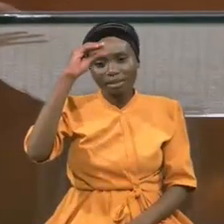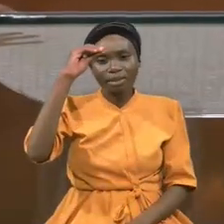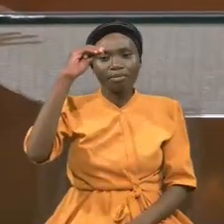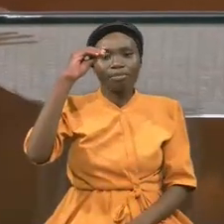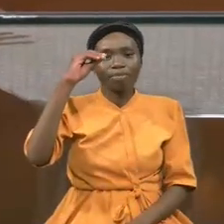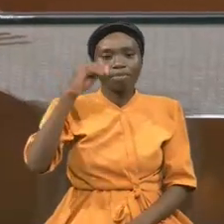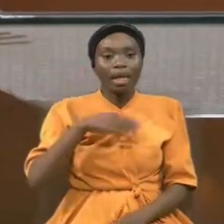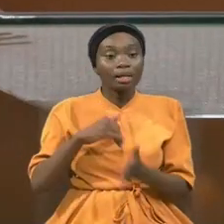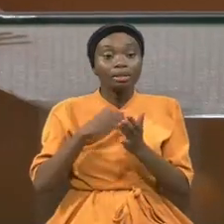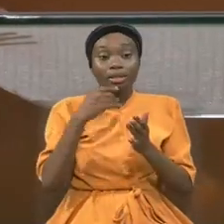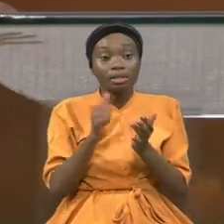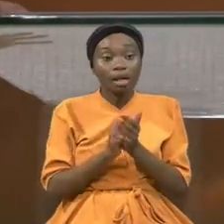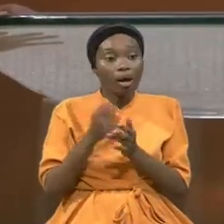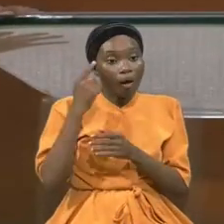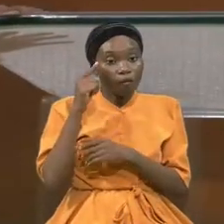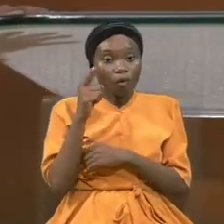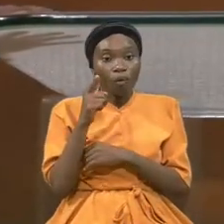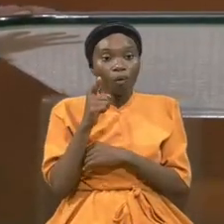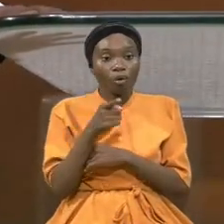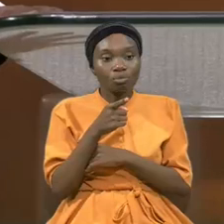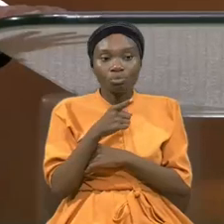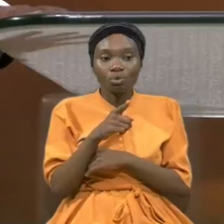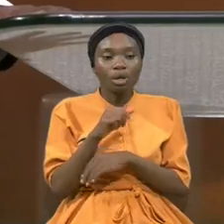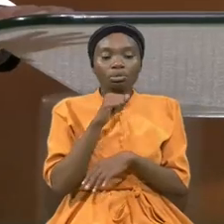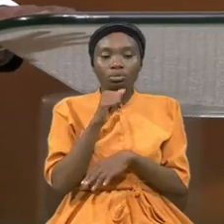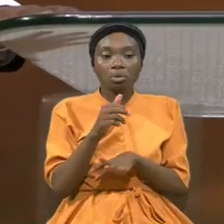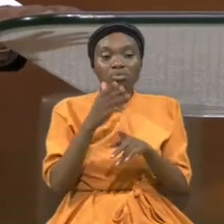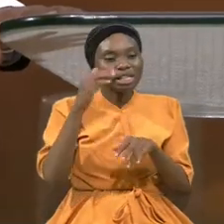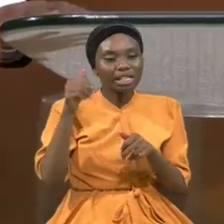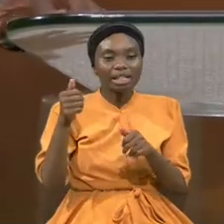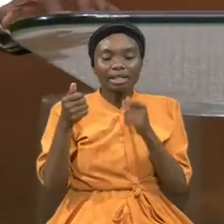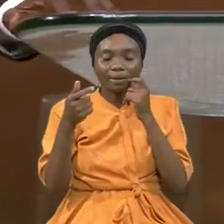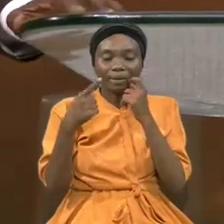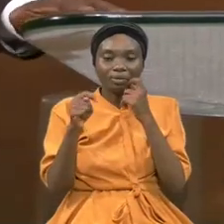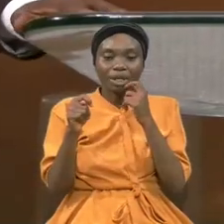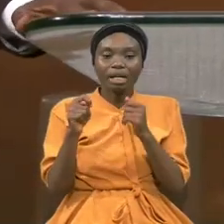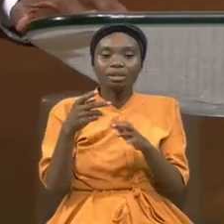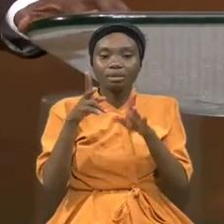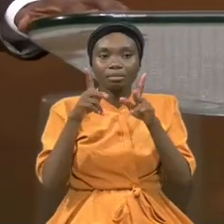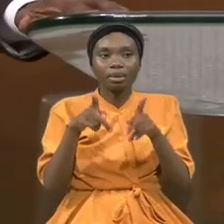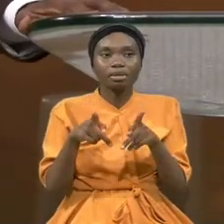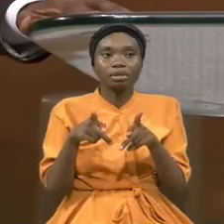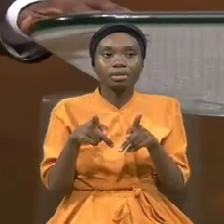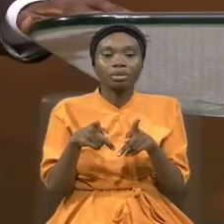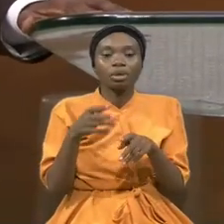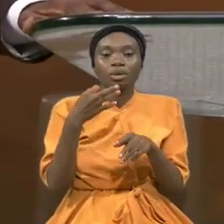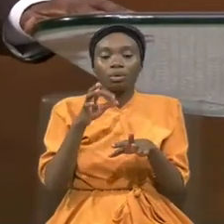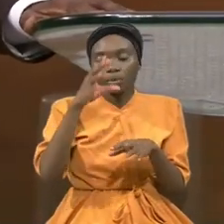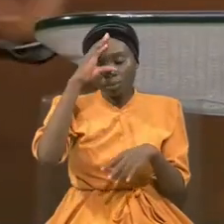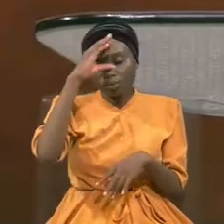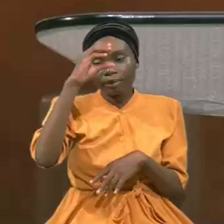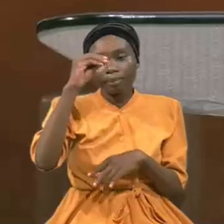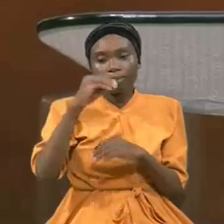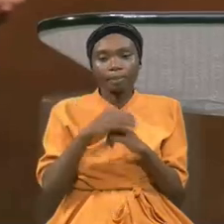Il dit, car tu ne regardes pas à l'apparence des hommes.